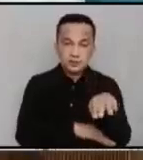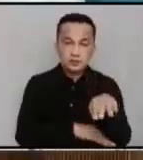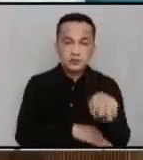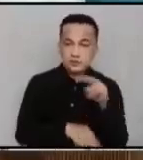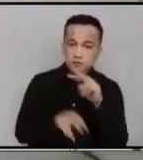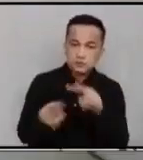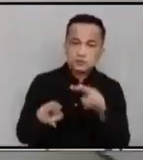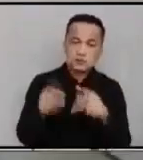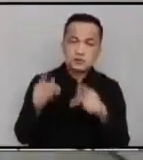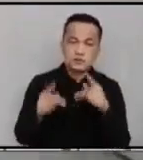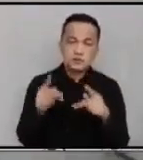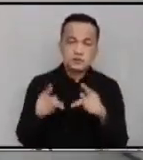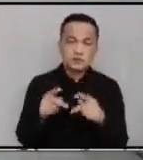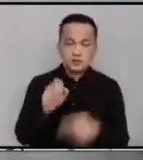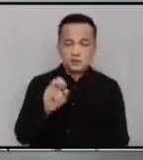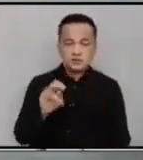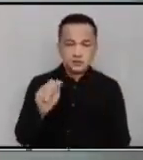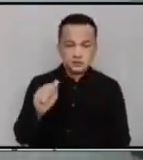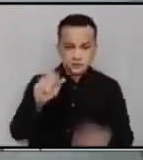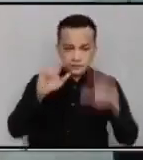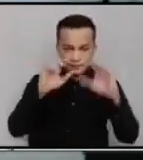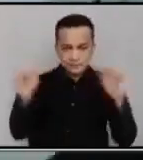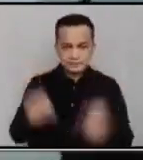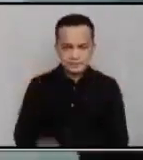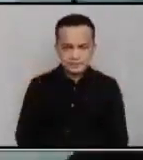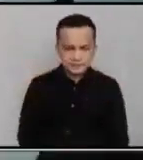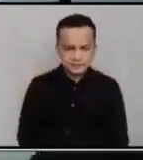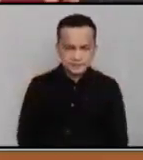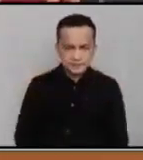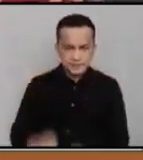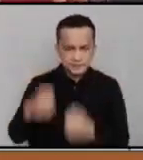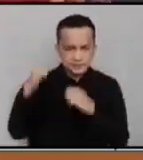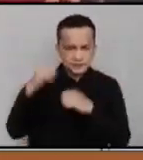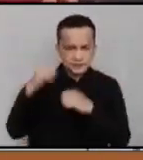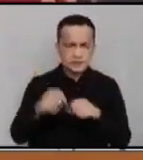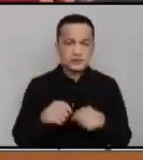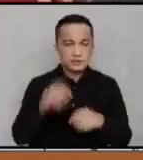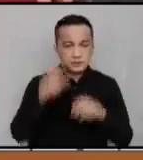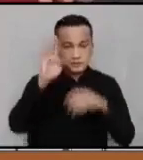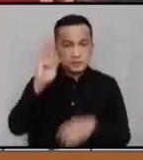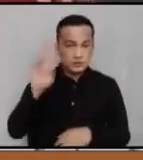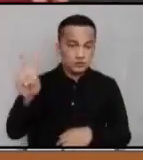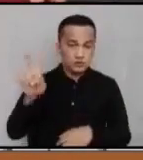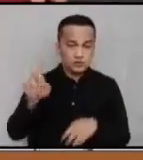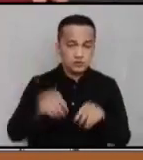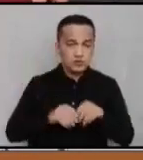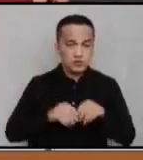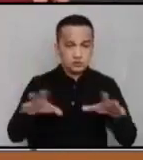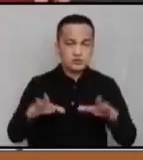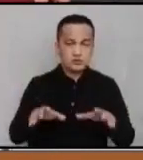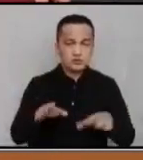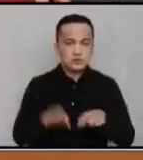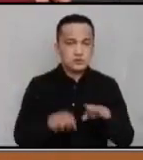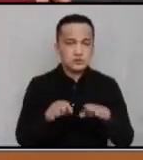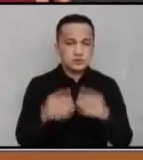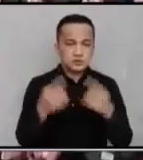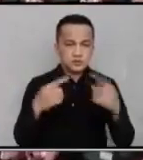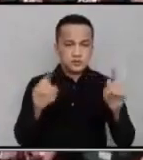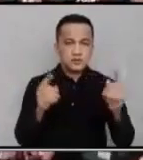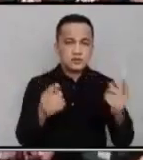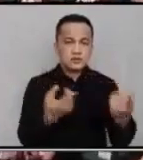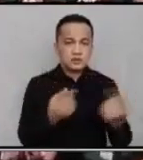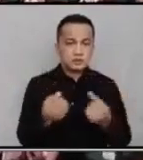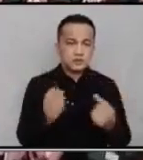publiko ang sona ng presidente. Inaasahang ilalatag ni Pangulong Marcos ang mga hakbang at tagumpay na nakamit na ng